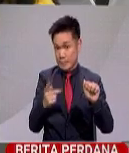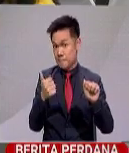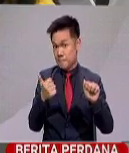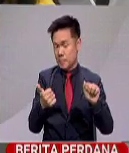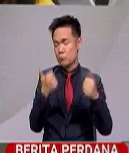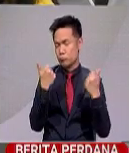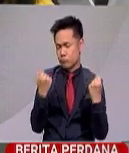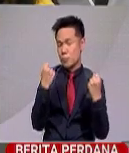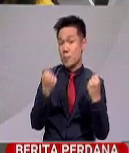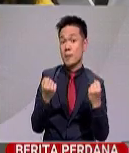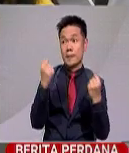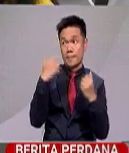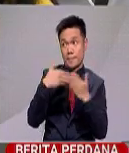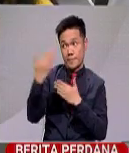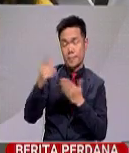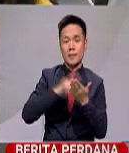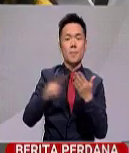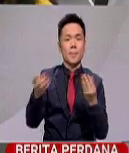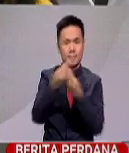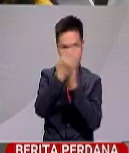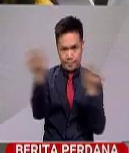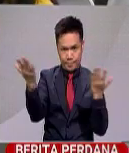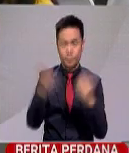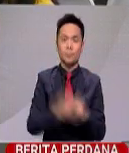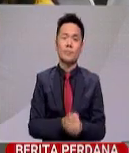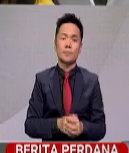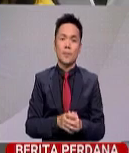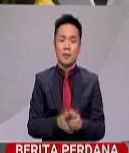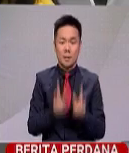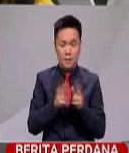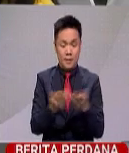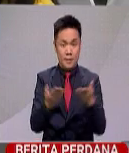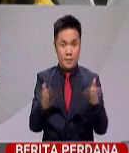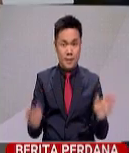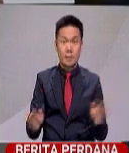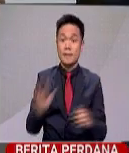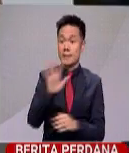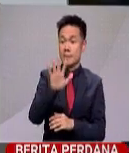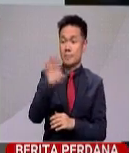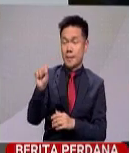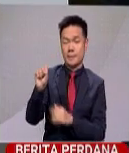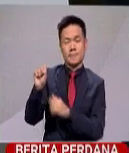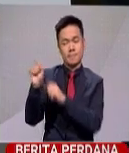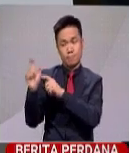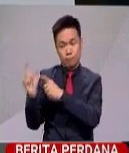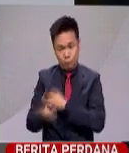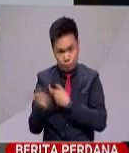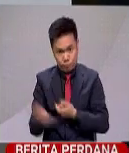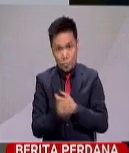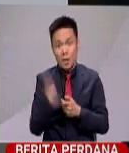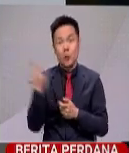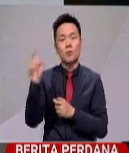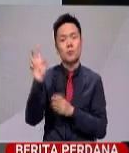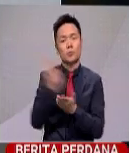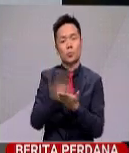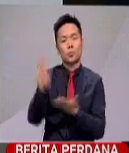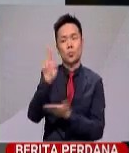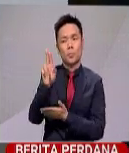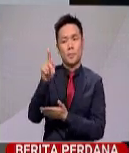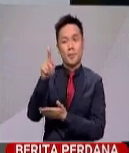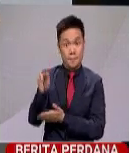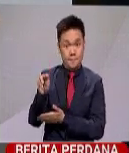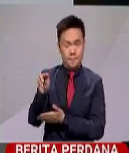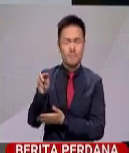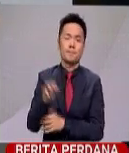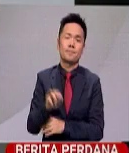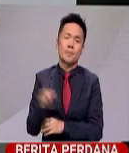week. Beliau ditemui pada majlis pelancaran kejohanan hoki 5S peringkat antarabangsa di UPM. Mengulas